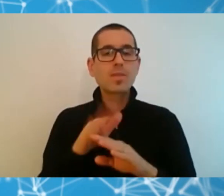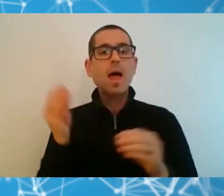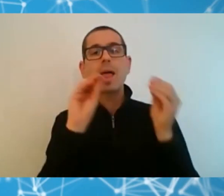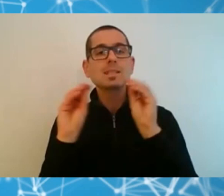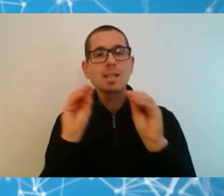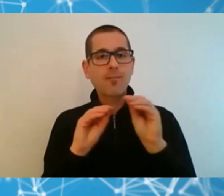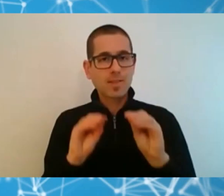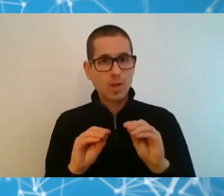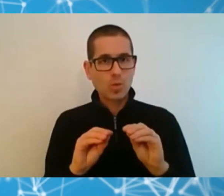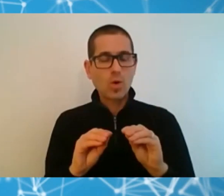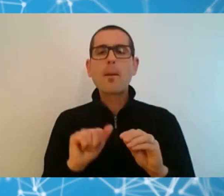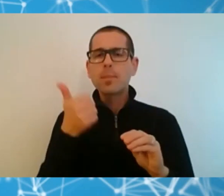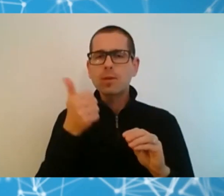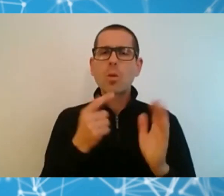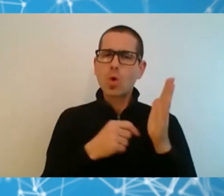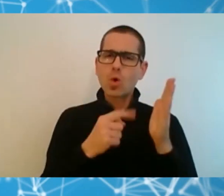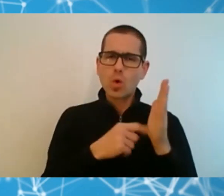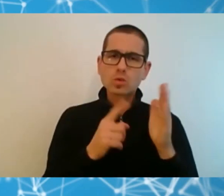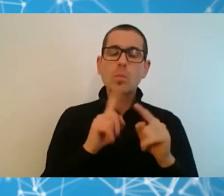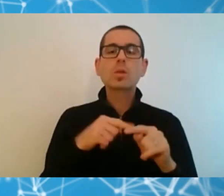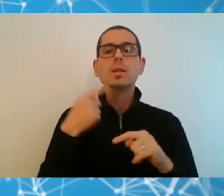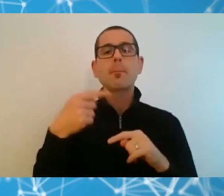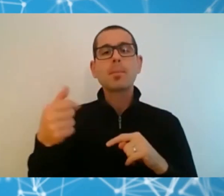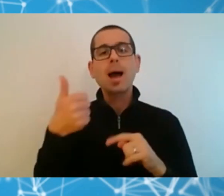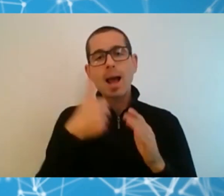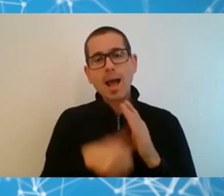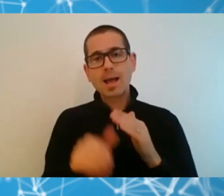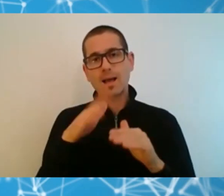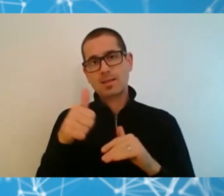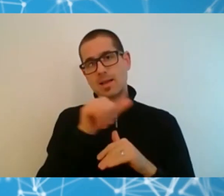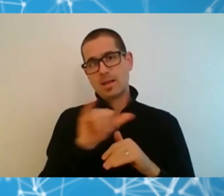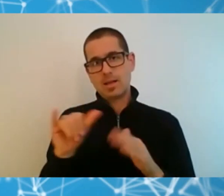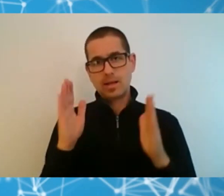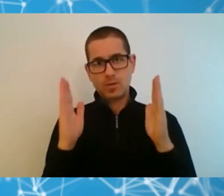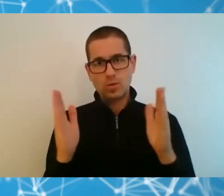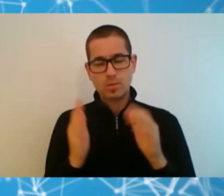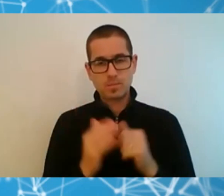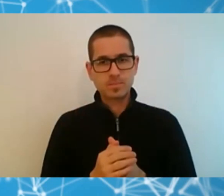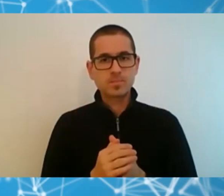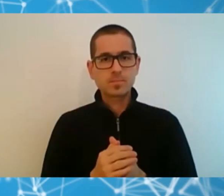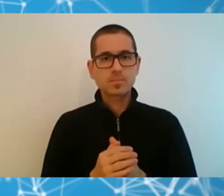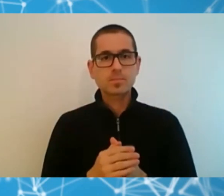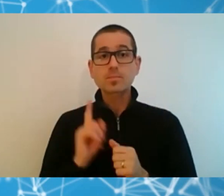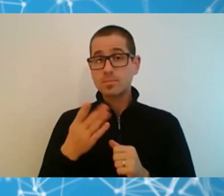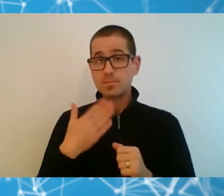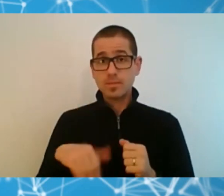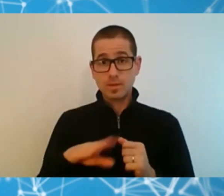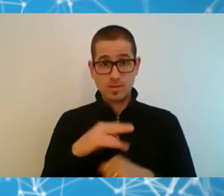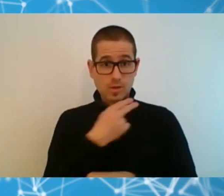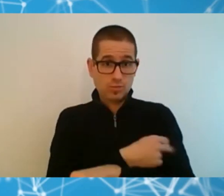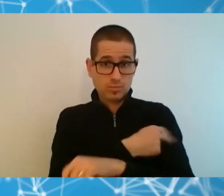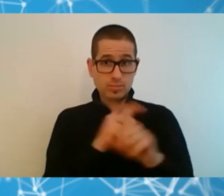nekoliko bolj pogosto, potem pa enkrat letno. In kar v naši hiši tudi